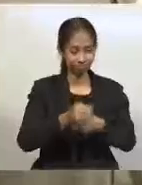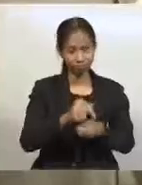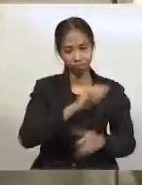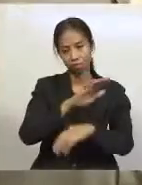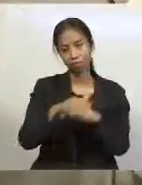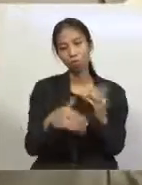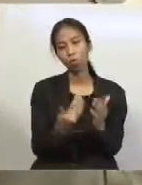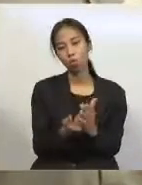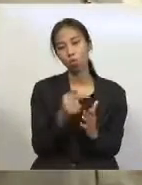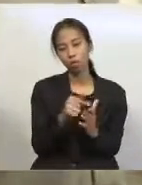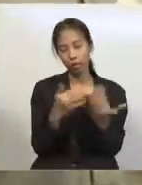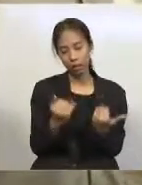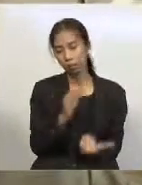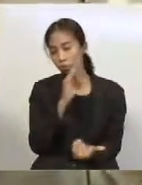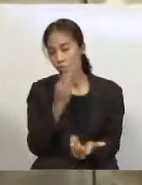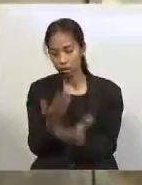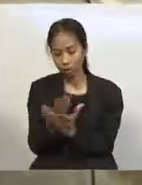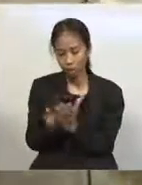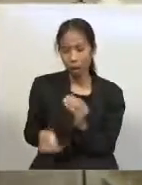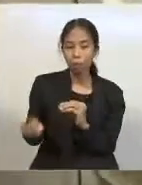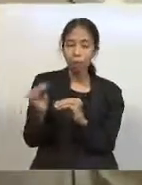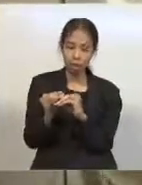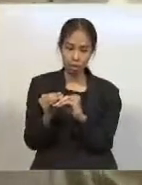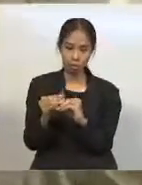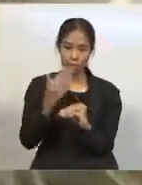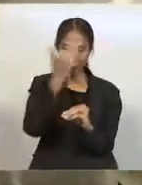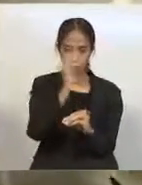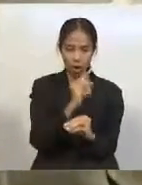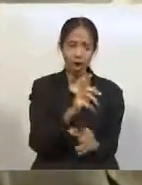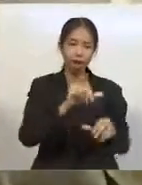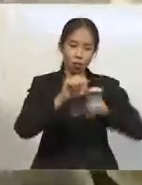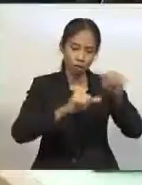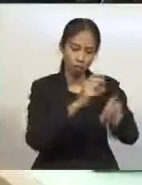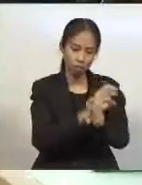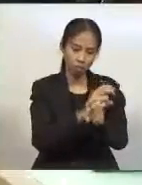มดหากต้นทุนการผลิตเพิ่มขึ้นจากการเปลี่ยนสารเคมีค่ะส่วน